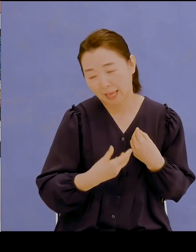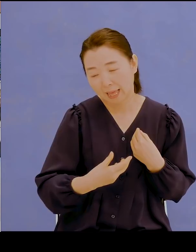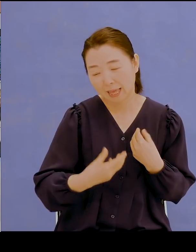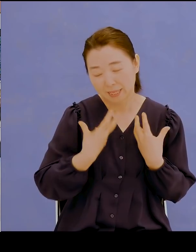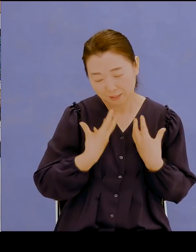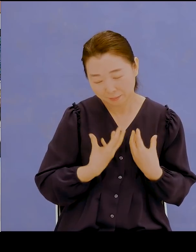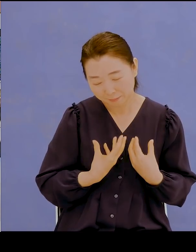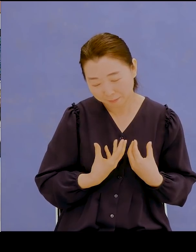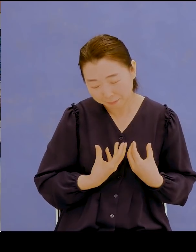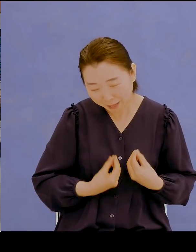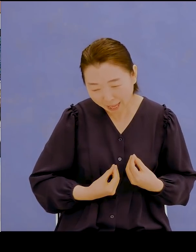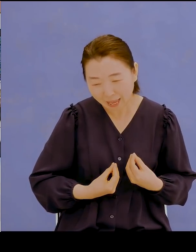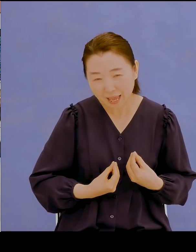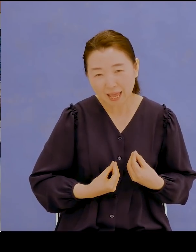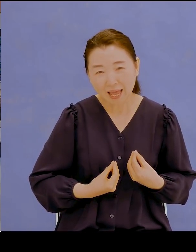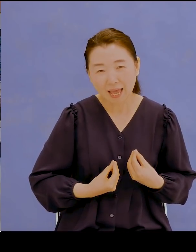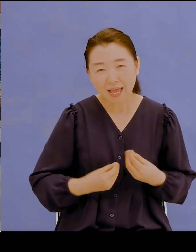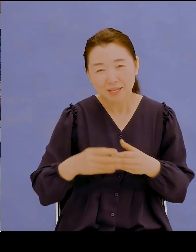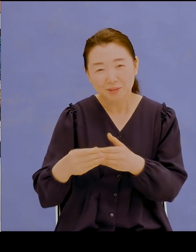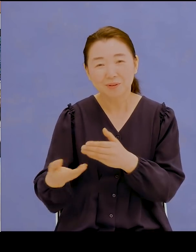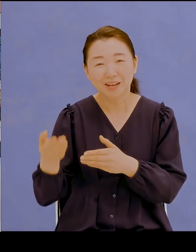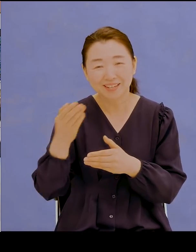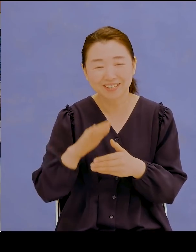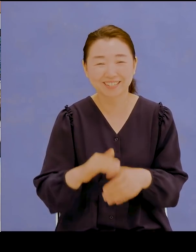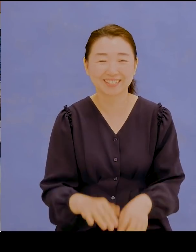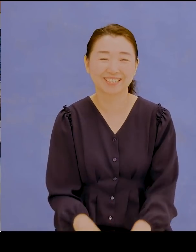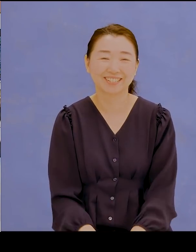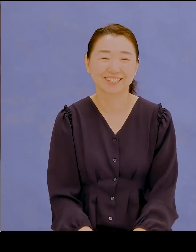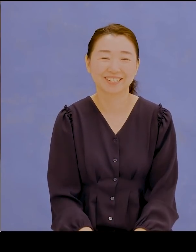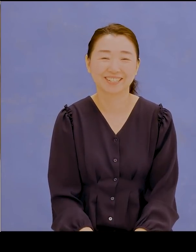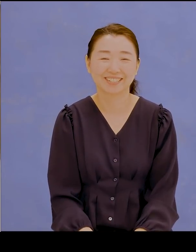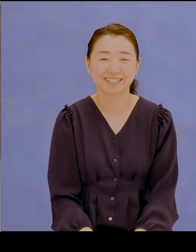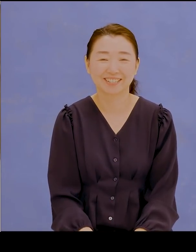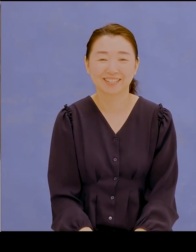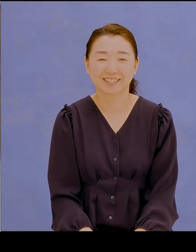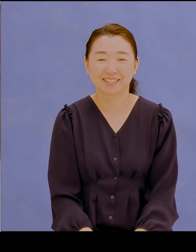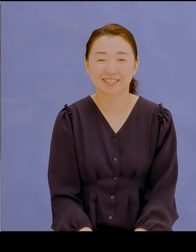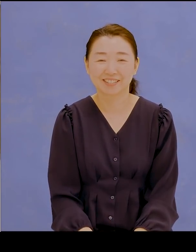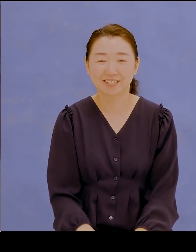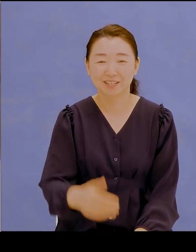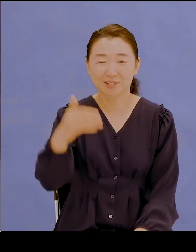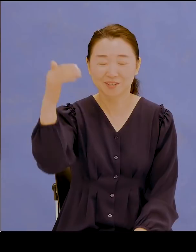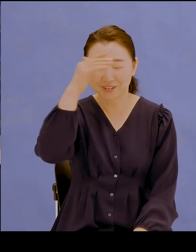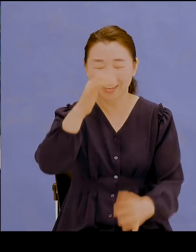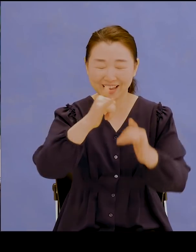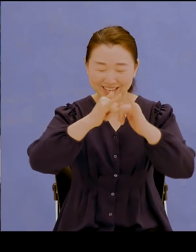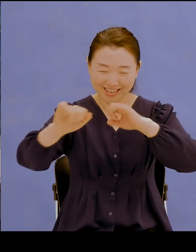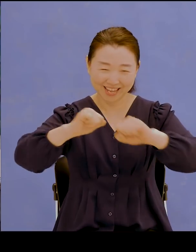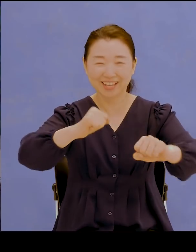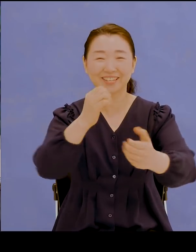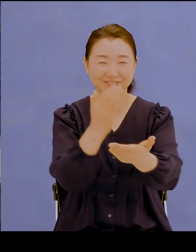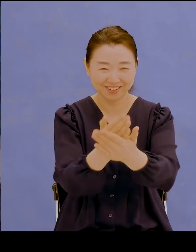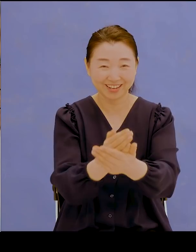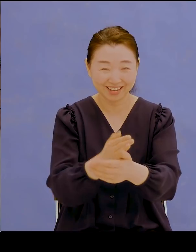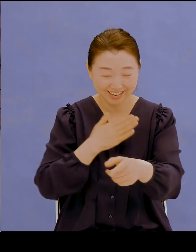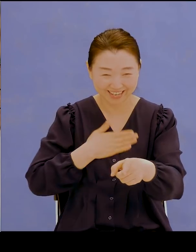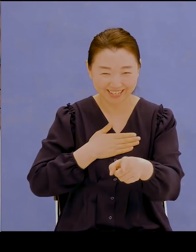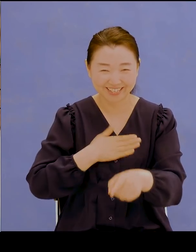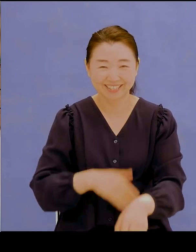내려요. 인도하셔도 여기서 이렇게 가고 싶어요. 아니 저는 진짜 구경순 노릇하지 마라.